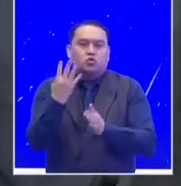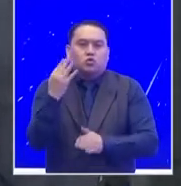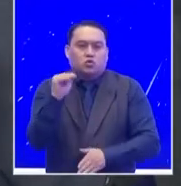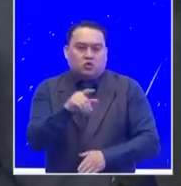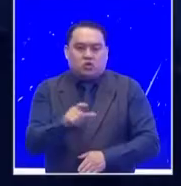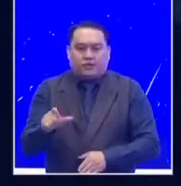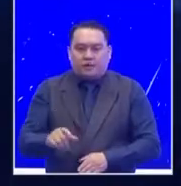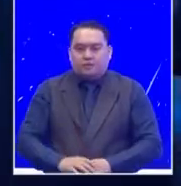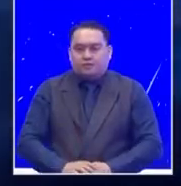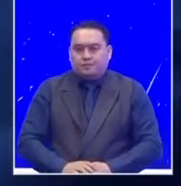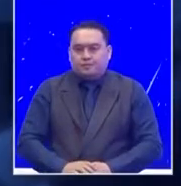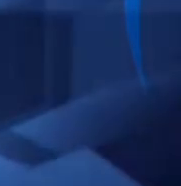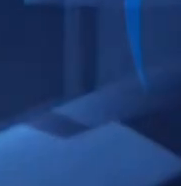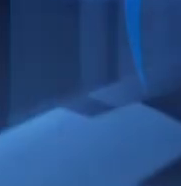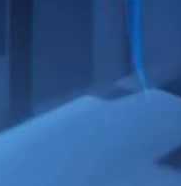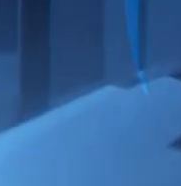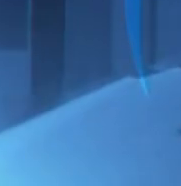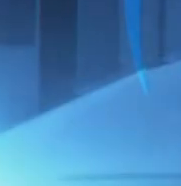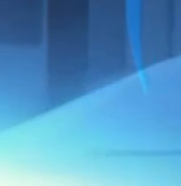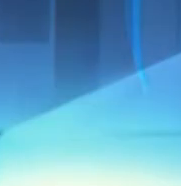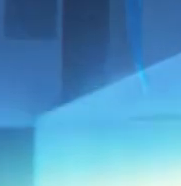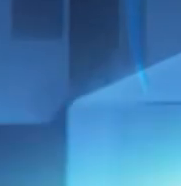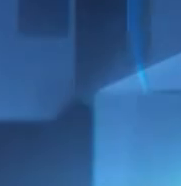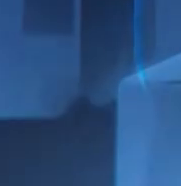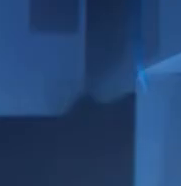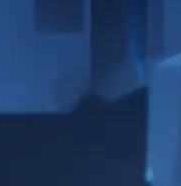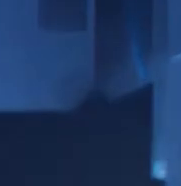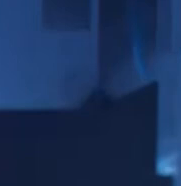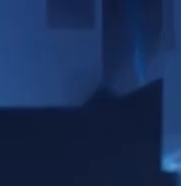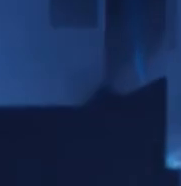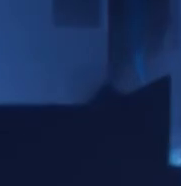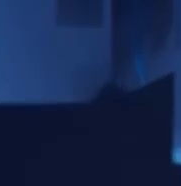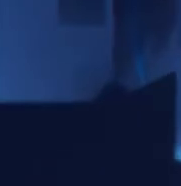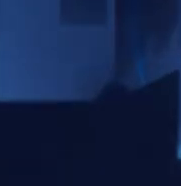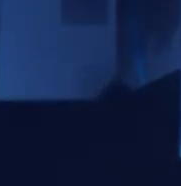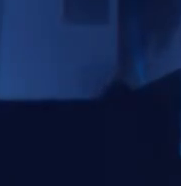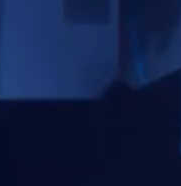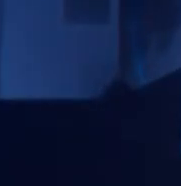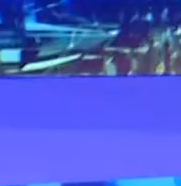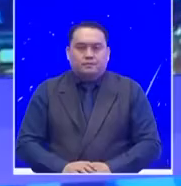4000 человек. Азат Жумаханов, Жаслан Шинкинджи, телекомпания ЖТСУ, Копчегай.